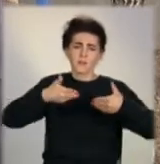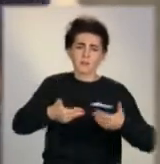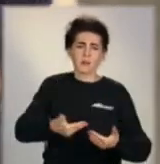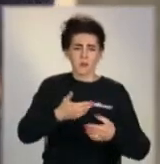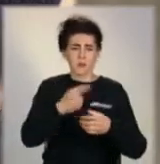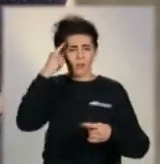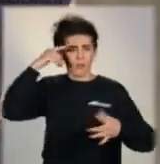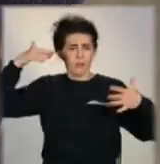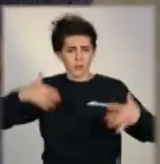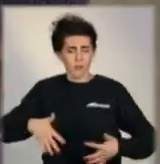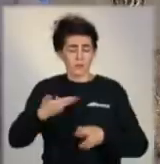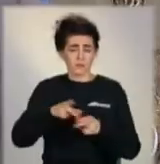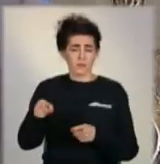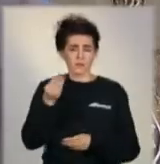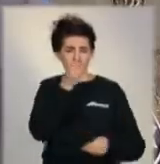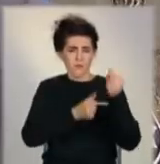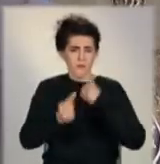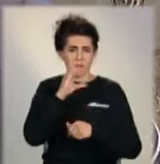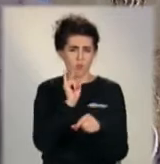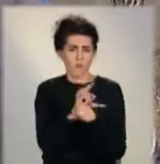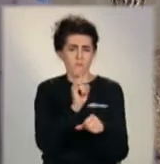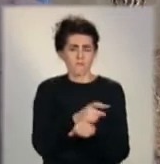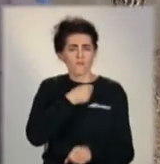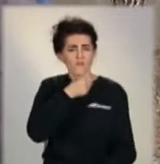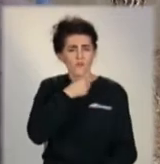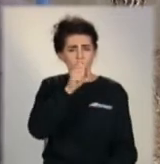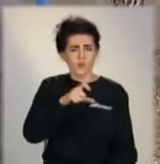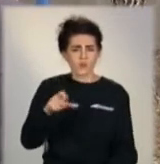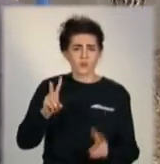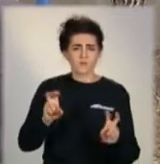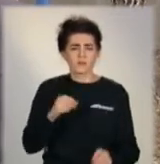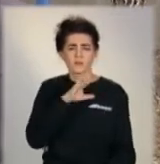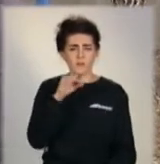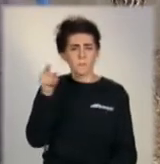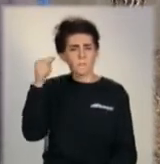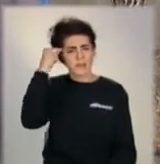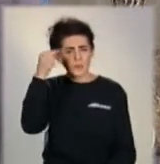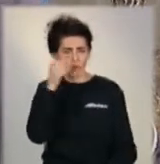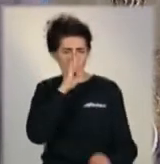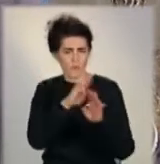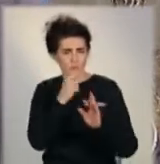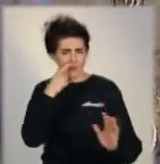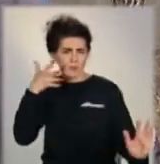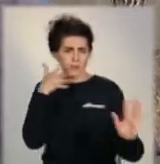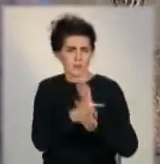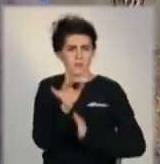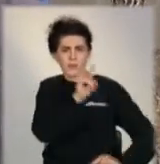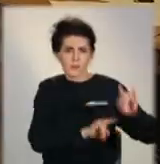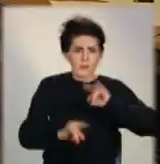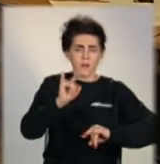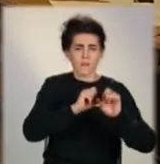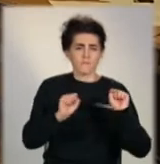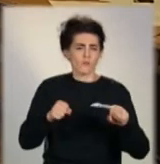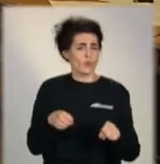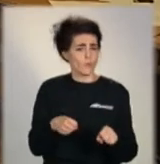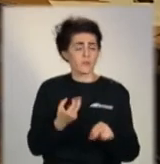вигідною. Такі шахраї, вони, як правило, дуже, дуже гарні психологи. Тобто вони будуть вас вмовляти